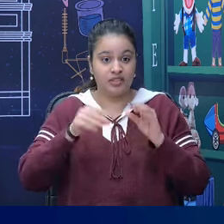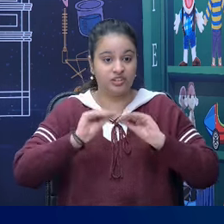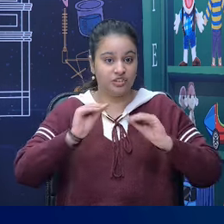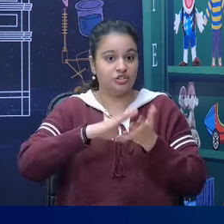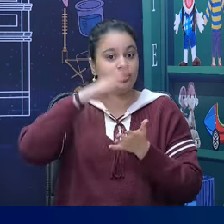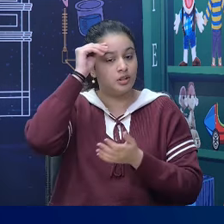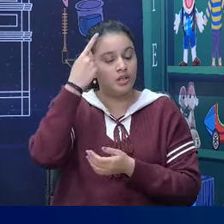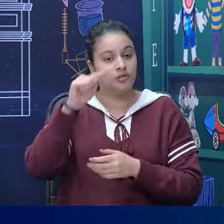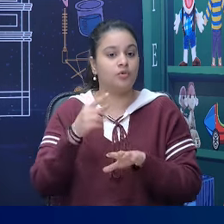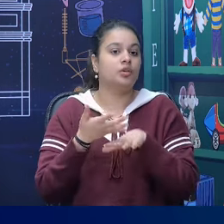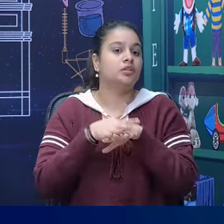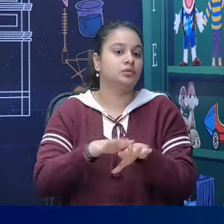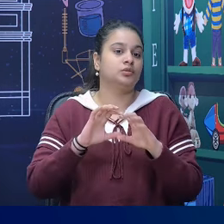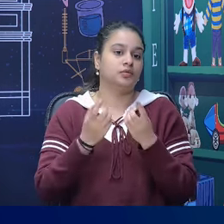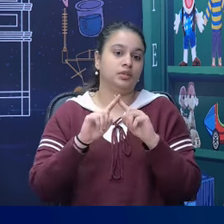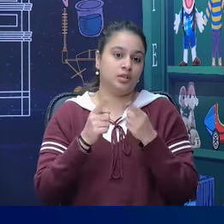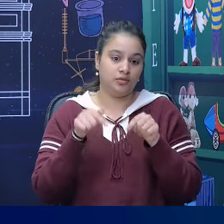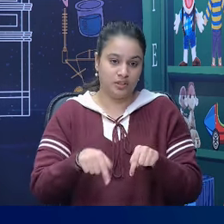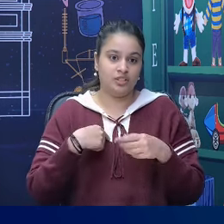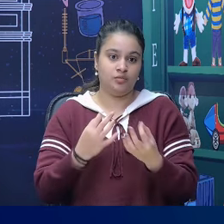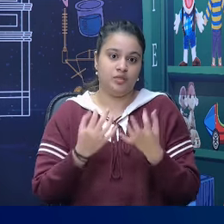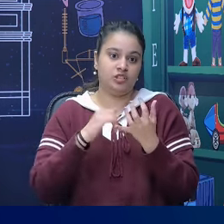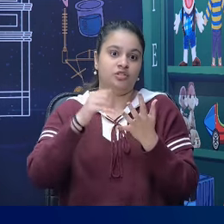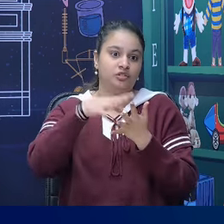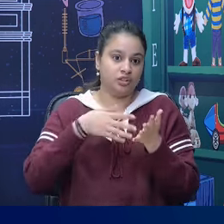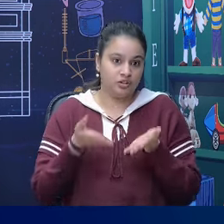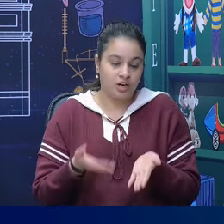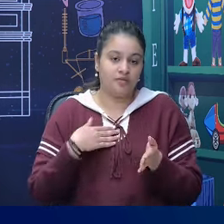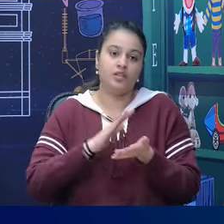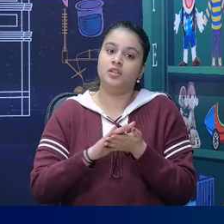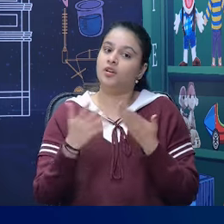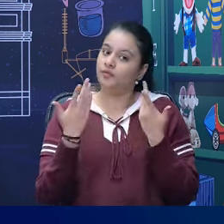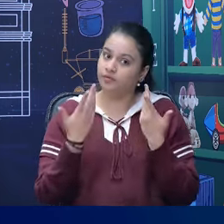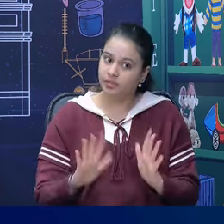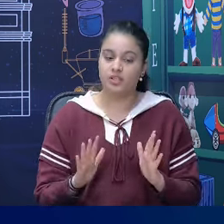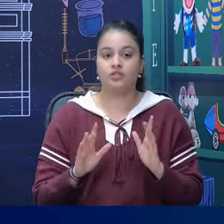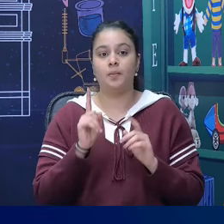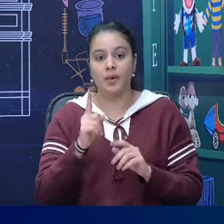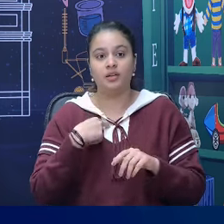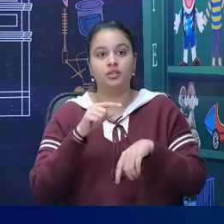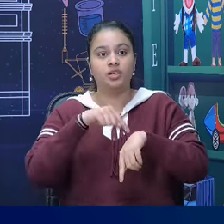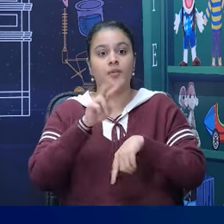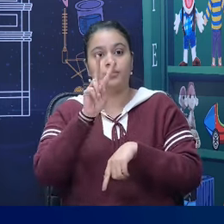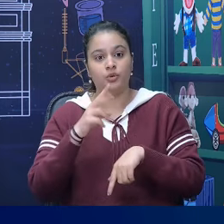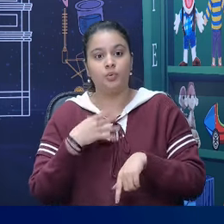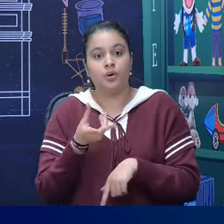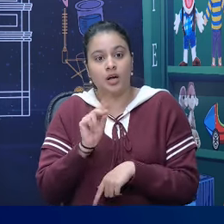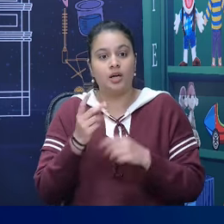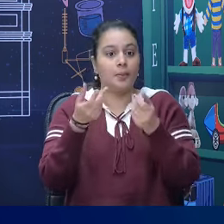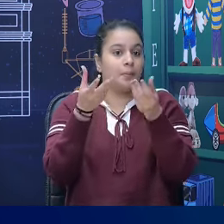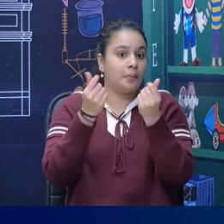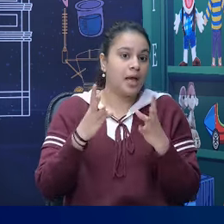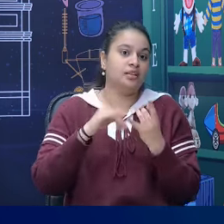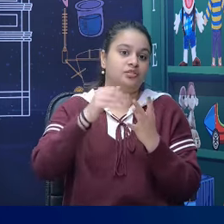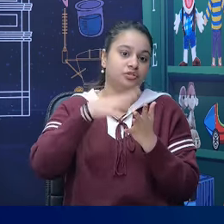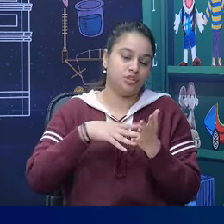इंटरवेंशंस फॉर इंक्लूसिव क्लासरूम का हमारा यह विशेष सत्र था इसको तो हम यहीं पर समाप्त करते हैं पर 2 बजे फिर से हाजिर होंगे गणित का ही एक सत्र